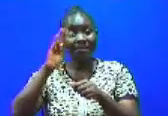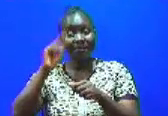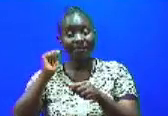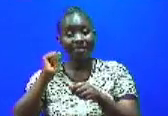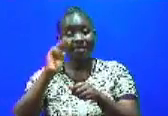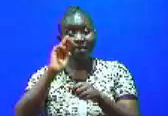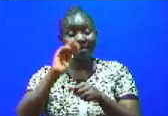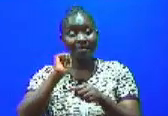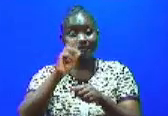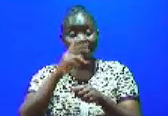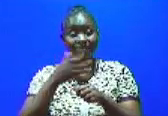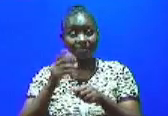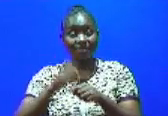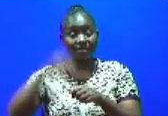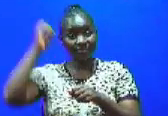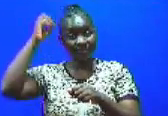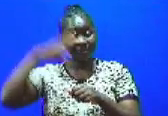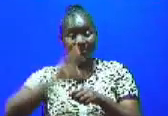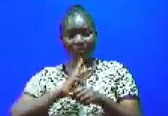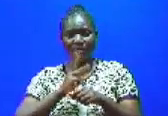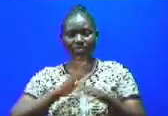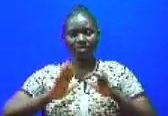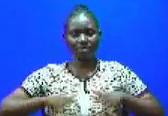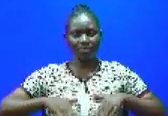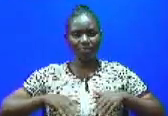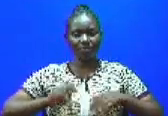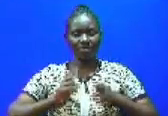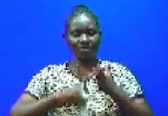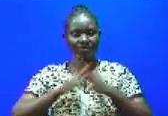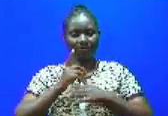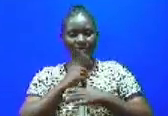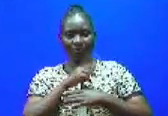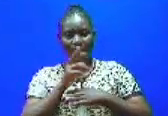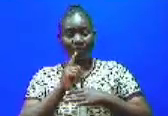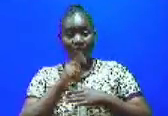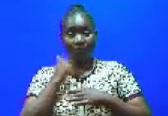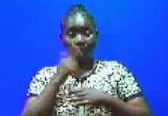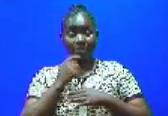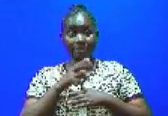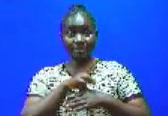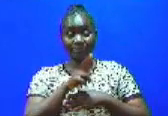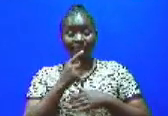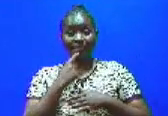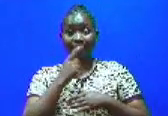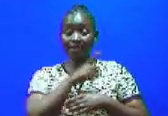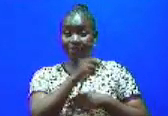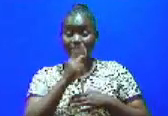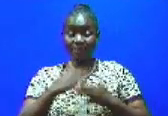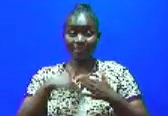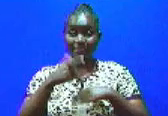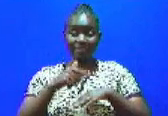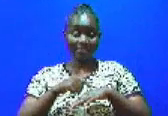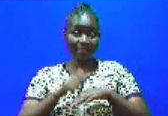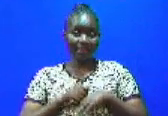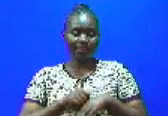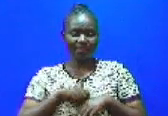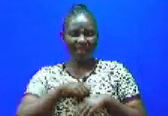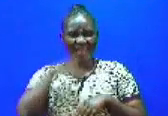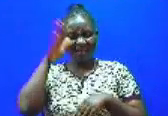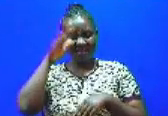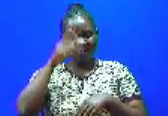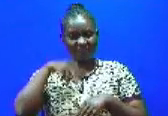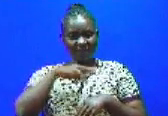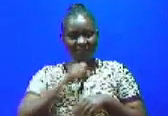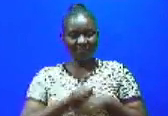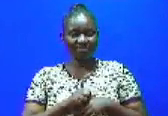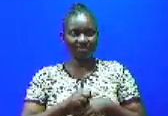mwezi leta stima na maji kwa wamama na development ya wanarika, mimi nataka kuambia, next time msidanganye kuja hapa tuwakimbisha na